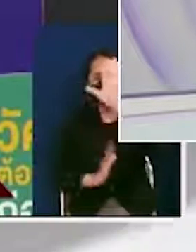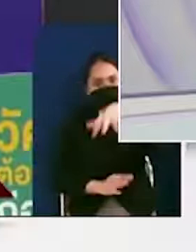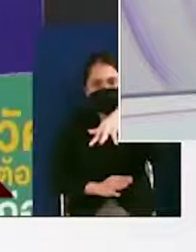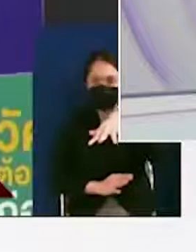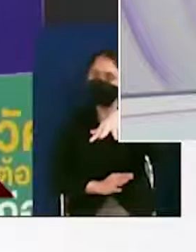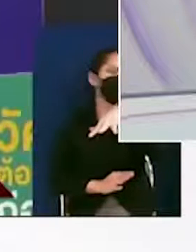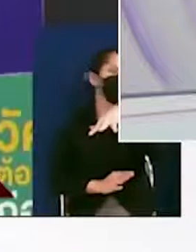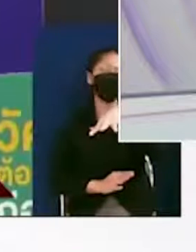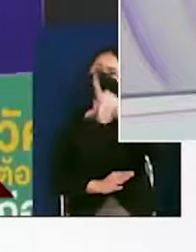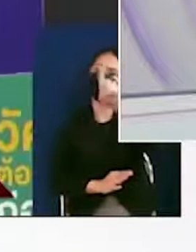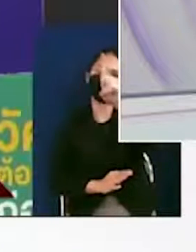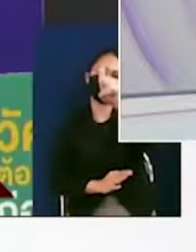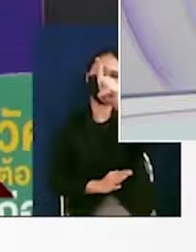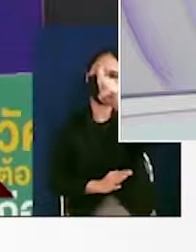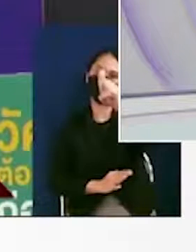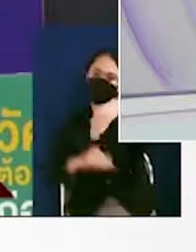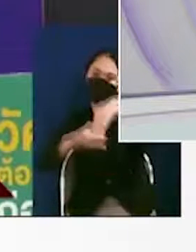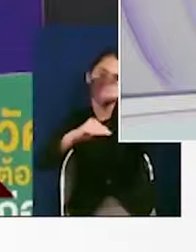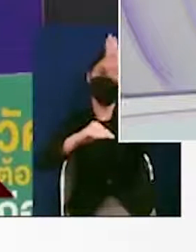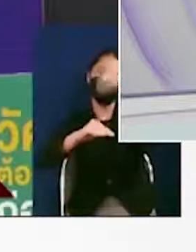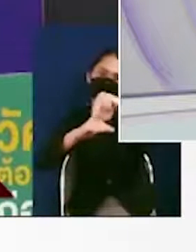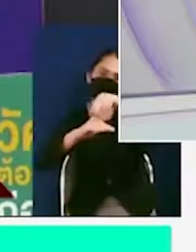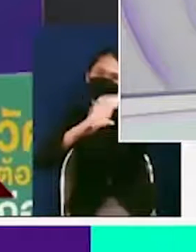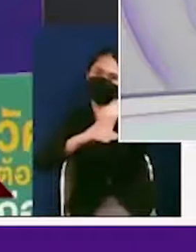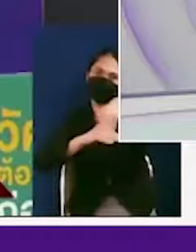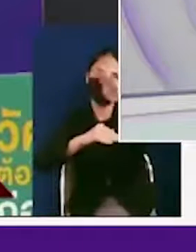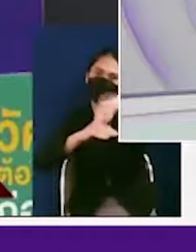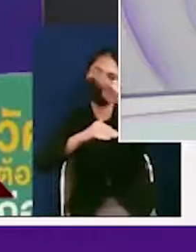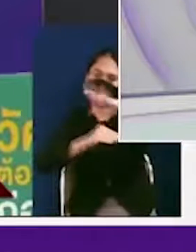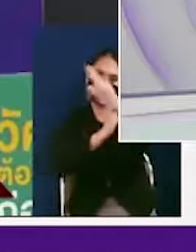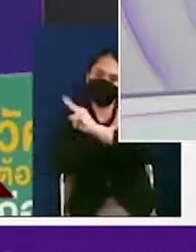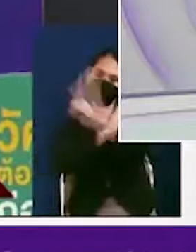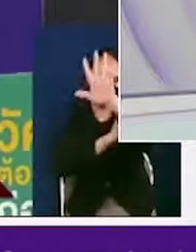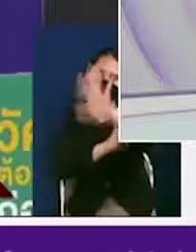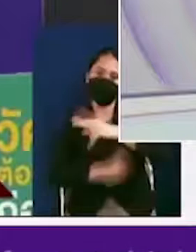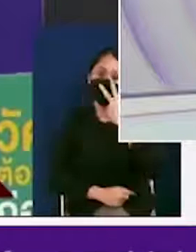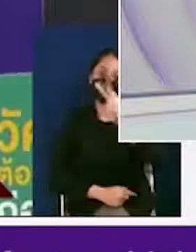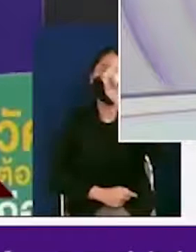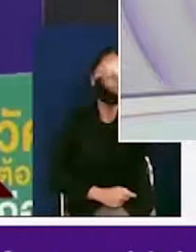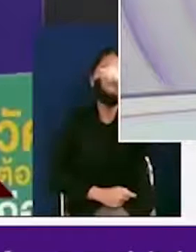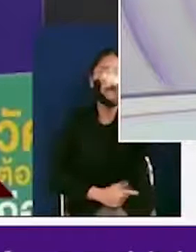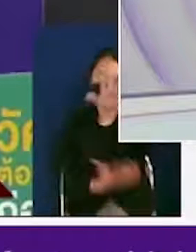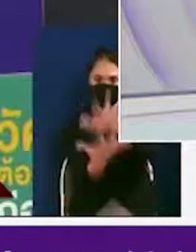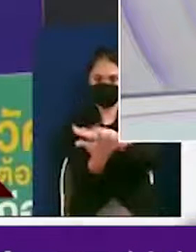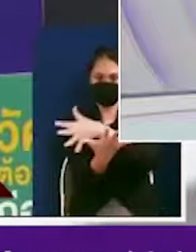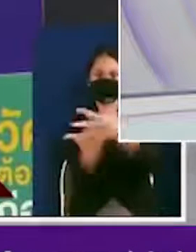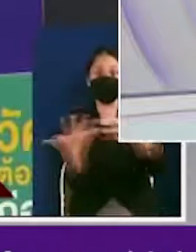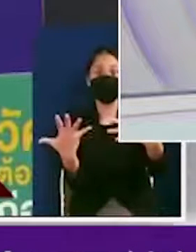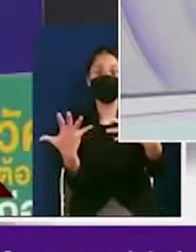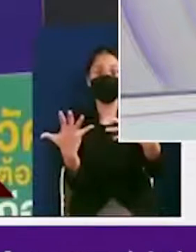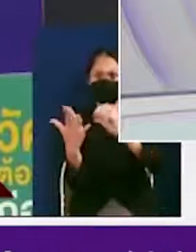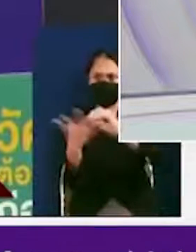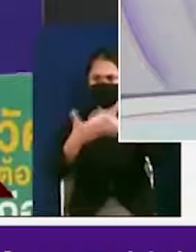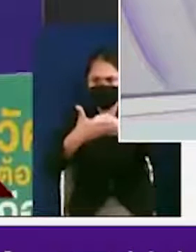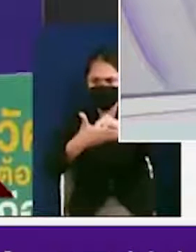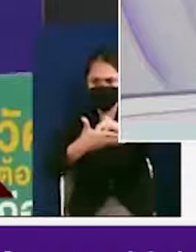ก็คือว่าก็ปล่อยเข้ามาก่อนพอปล่อยเข้ามาตามระบบนะคะจากนั้นเนี่ยพอมาถึงปุ๊บยกเลิกการฉีดทันทีพอยกเลิกการฉีดเนี่ย